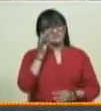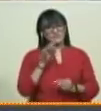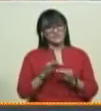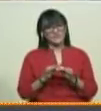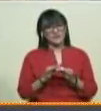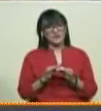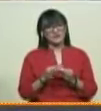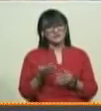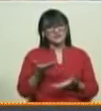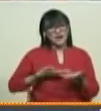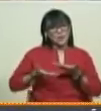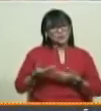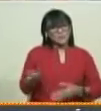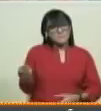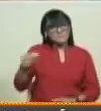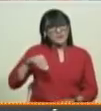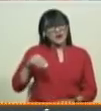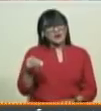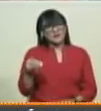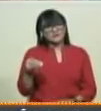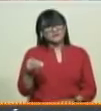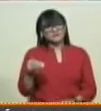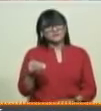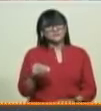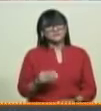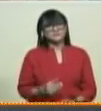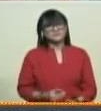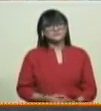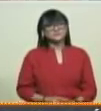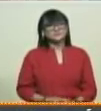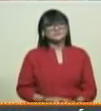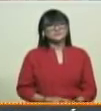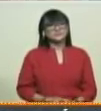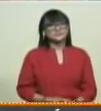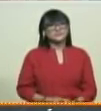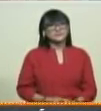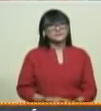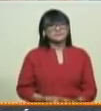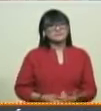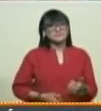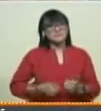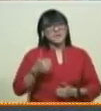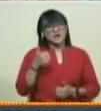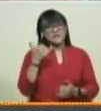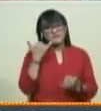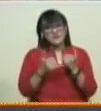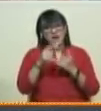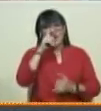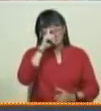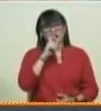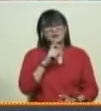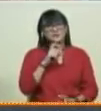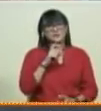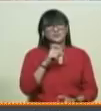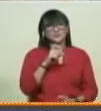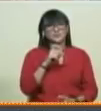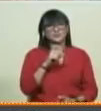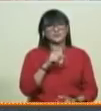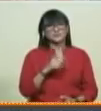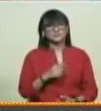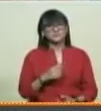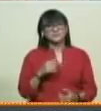de negocios va a llegar a 2 mil millones de dólares a finales del año. Şu